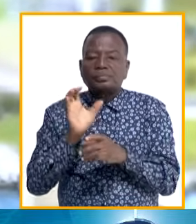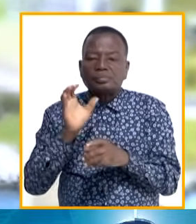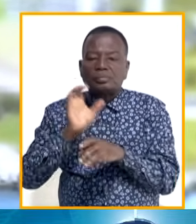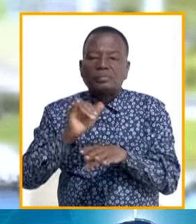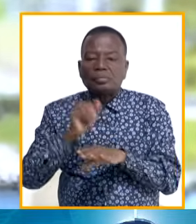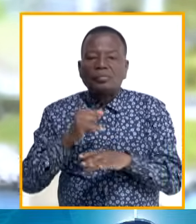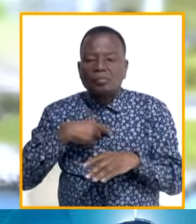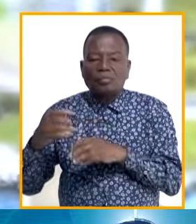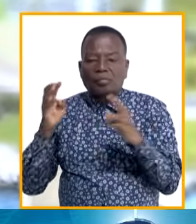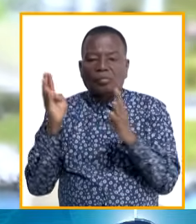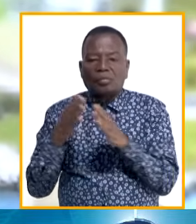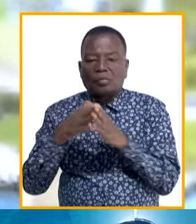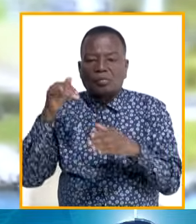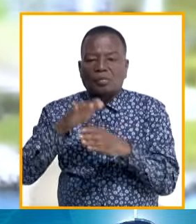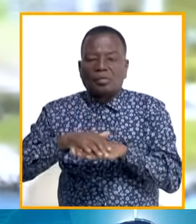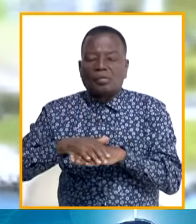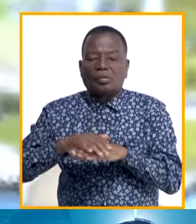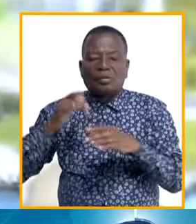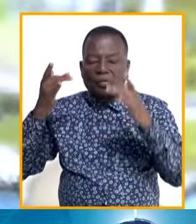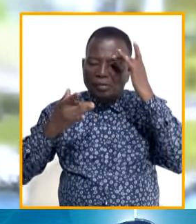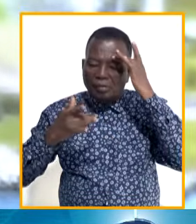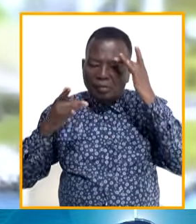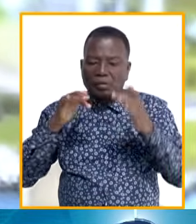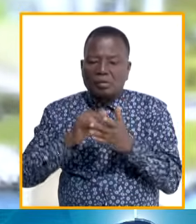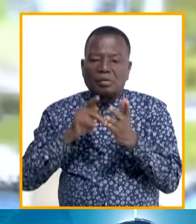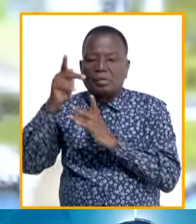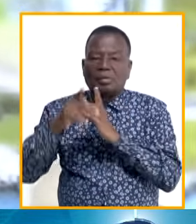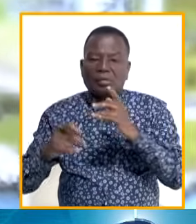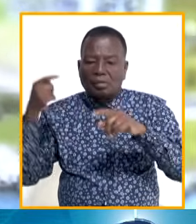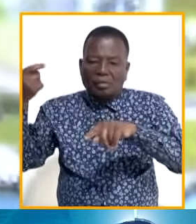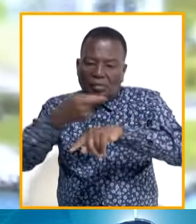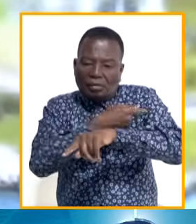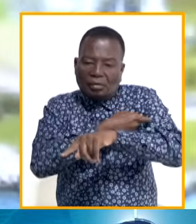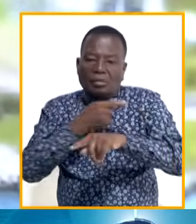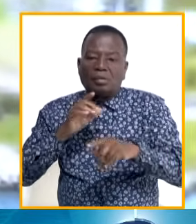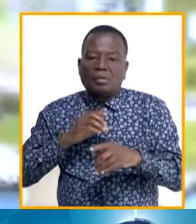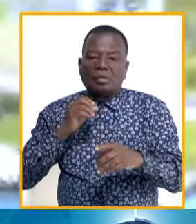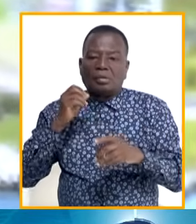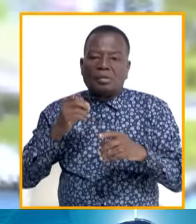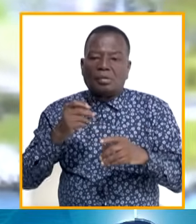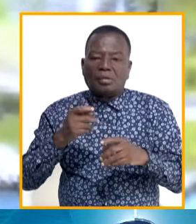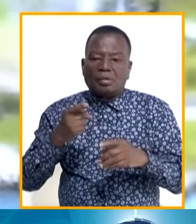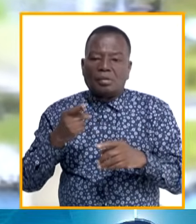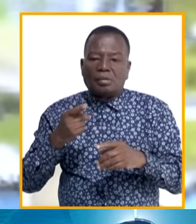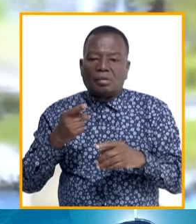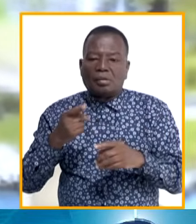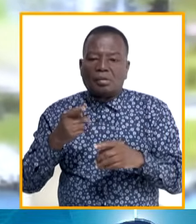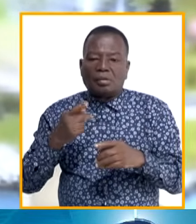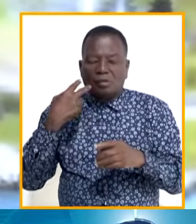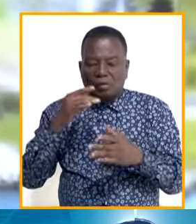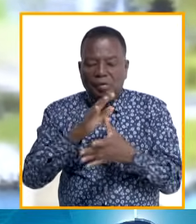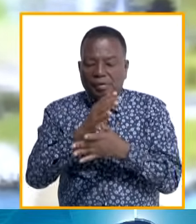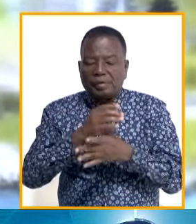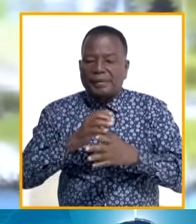maladie. Les réflexions ont porté sur l'adoption d'un programme de vaccin contre le HPV, le virus du papillon humain. Frédéric